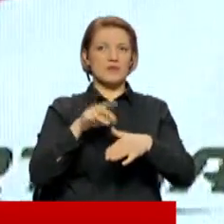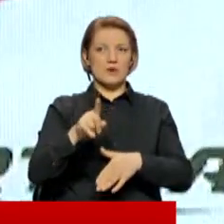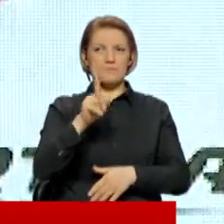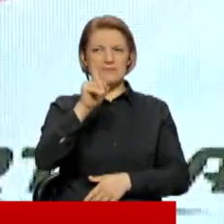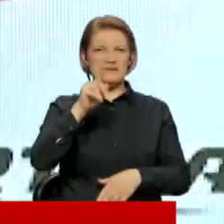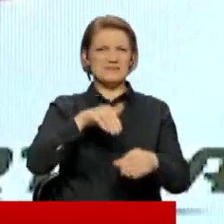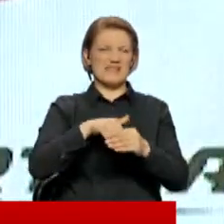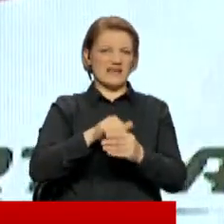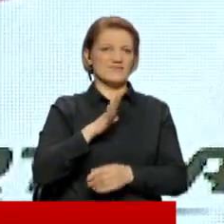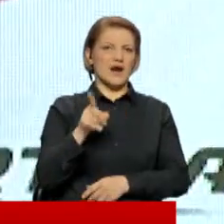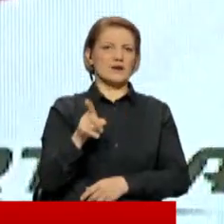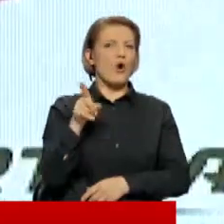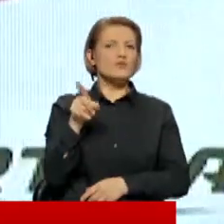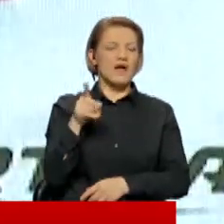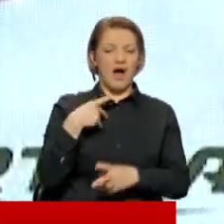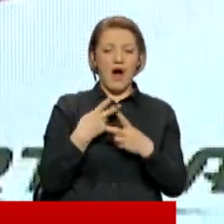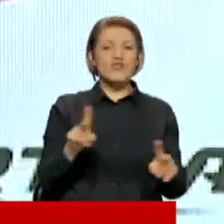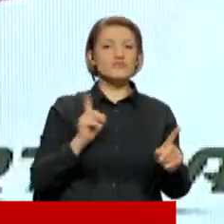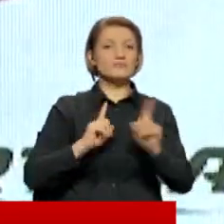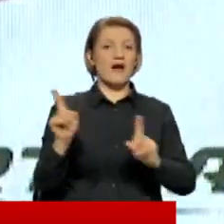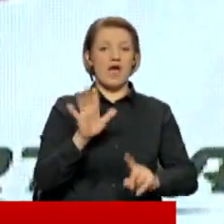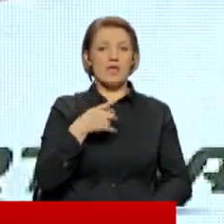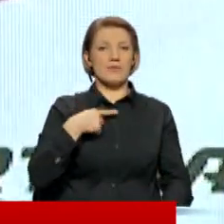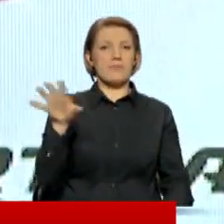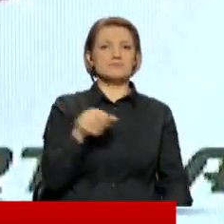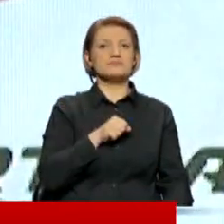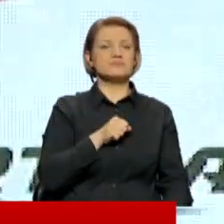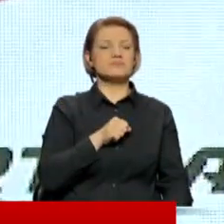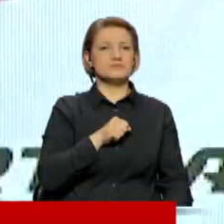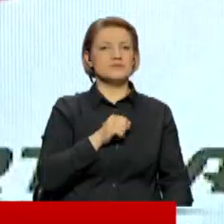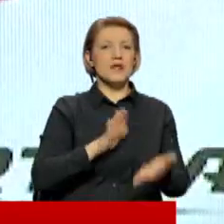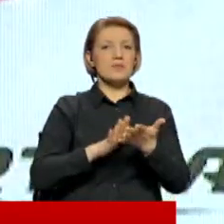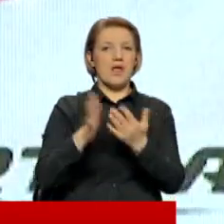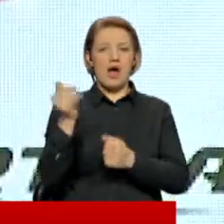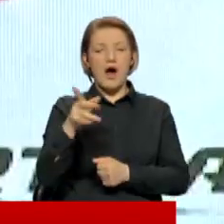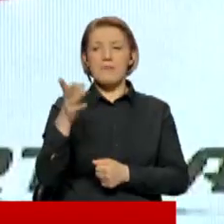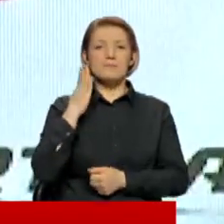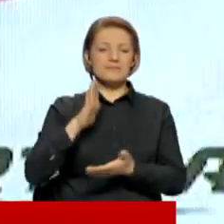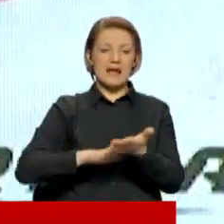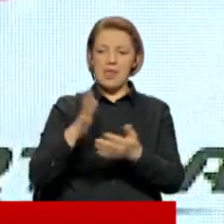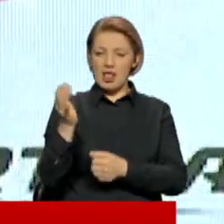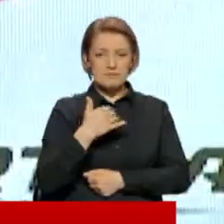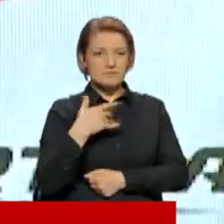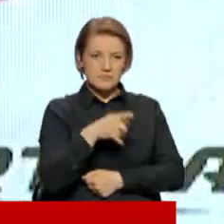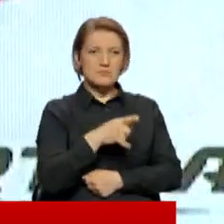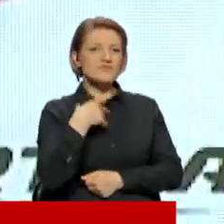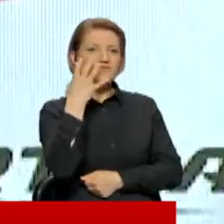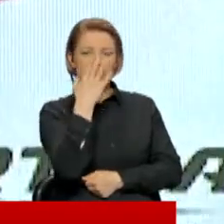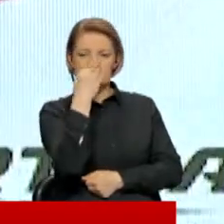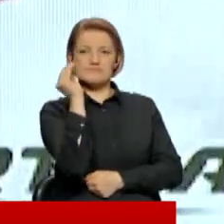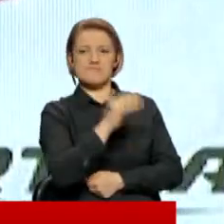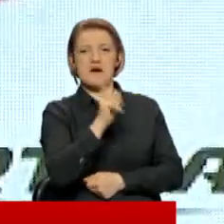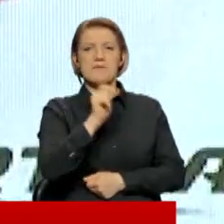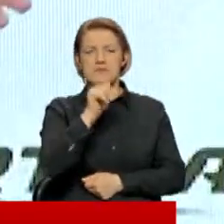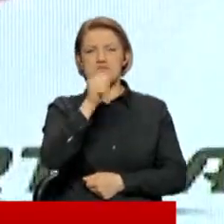bir tane milletvekili var ondan da açtığım davadan 50 bin liraya aldım ve onu da vakıflarımızdan bir tanesine verdik